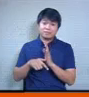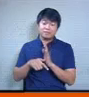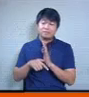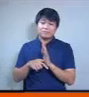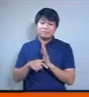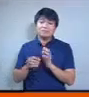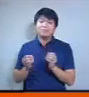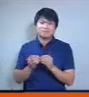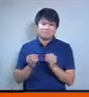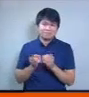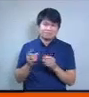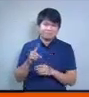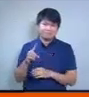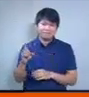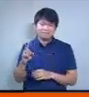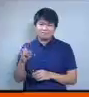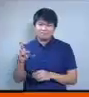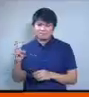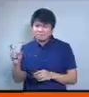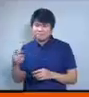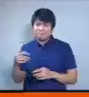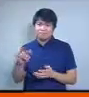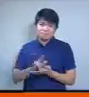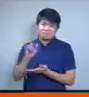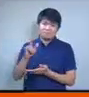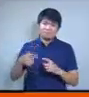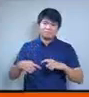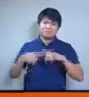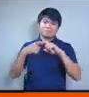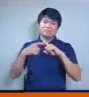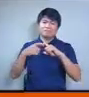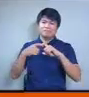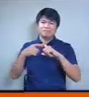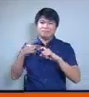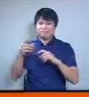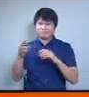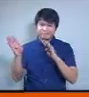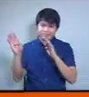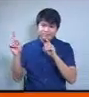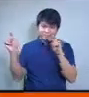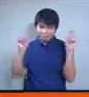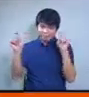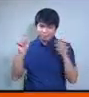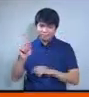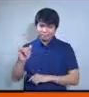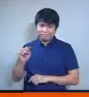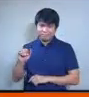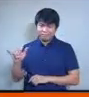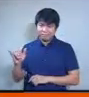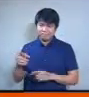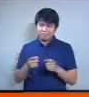land ang flights ang nakansela dahil sa masamang panahong dulot ng bagyong Tisoy. Kaya naman